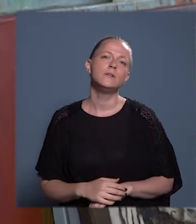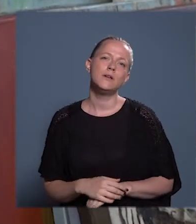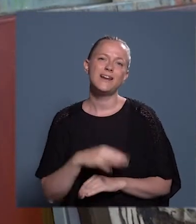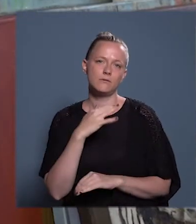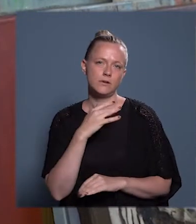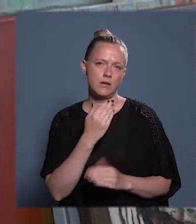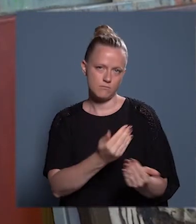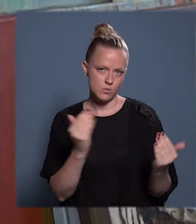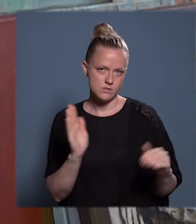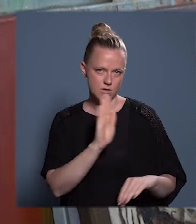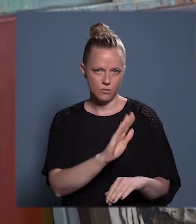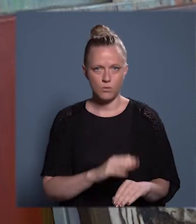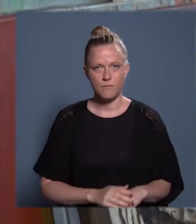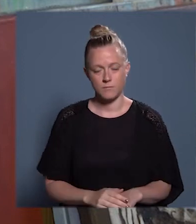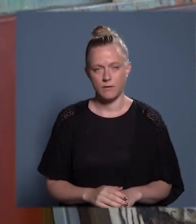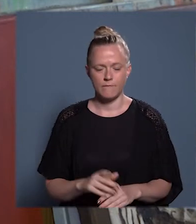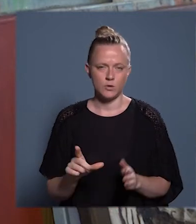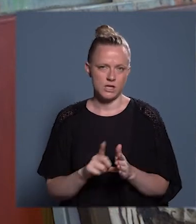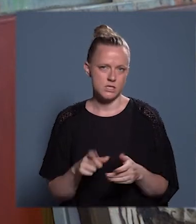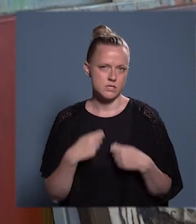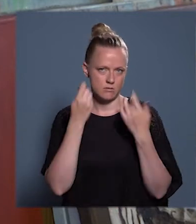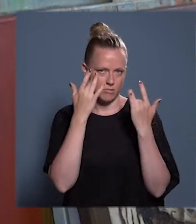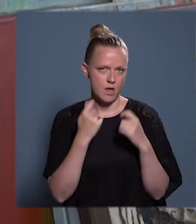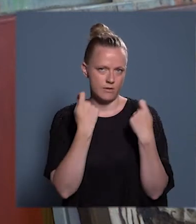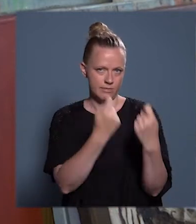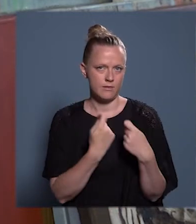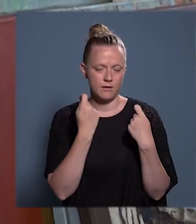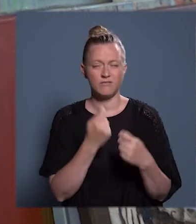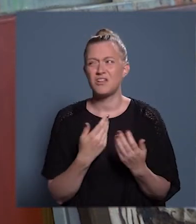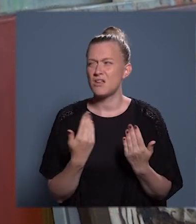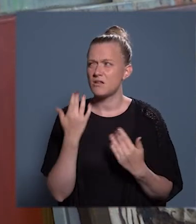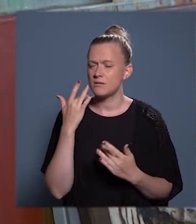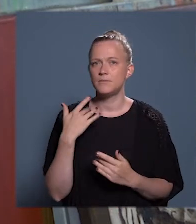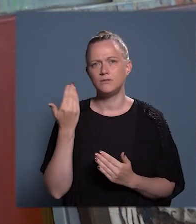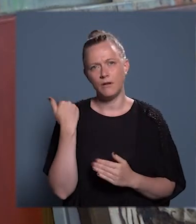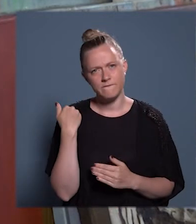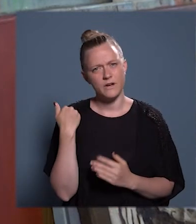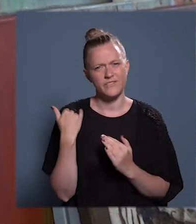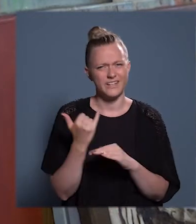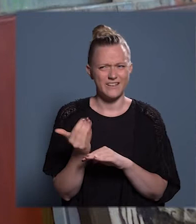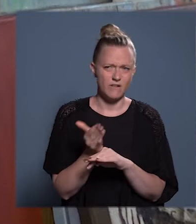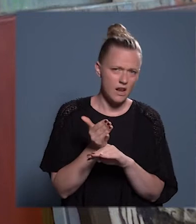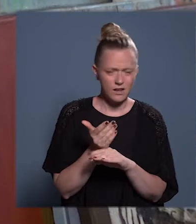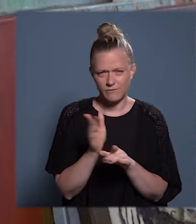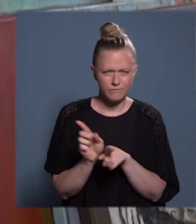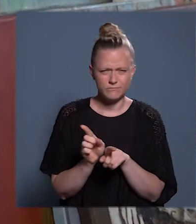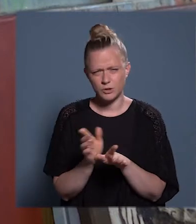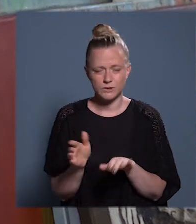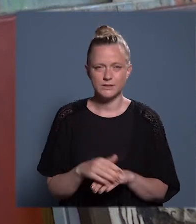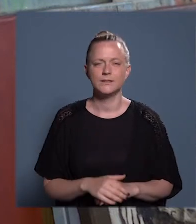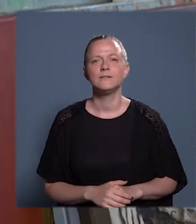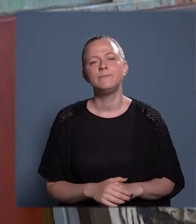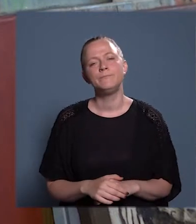Múzeumnak 2010-ben, és az tavaly volt, ha jól emlékszem, vagy évelején, vagy tavaly végén, nem